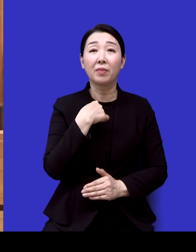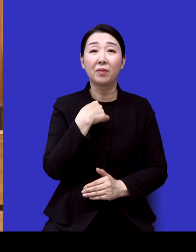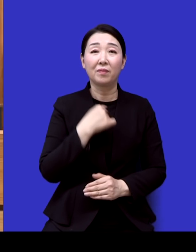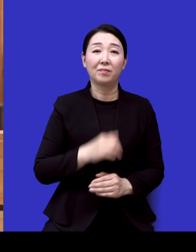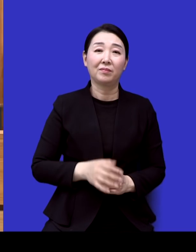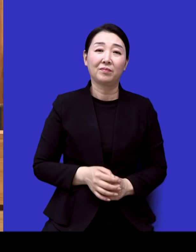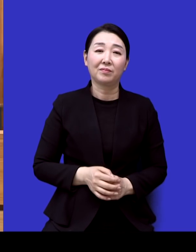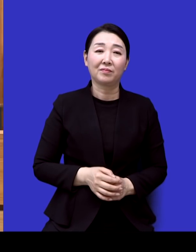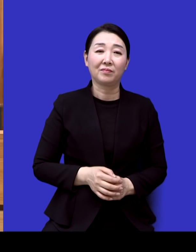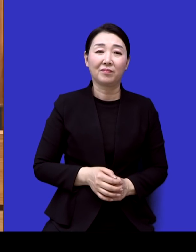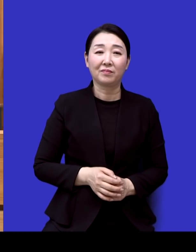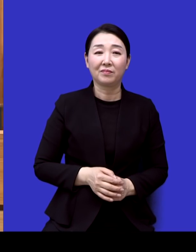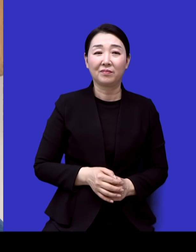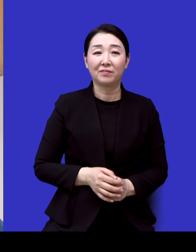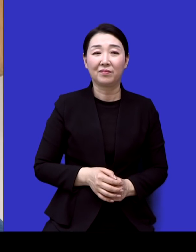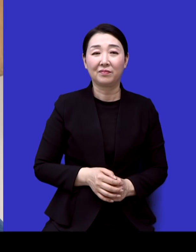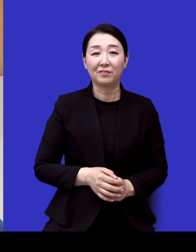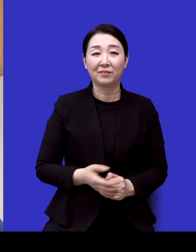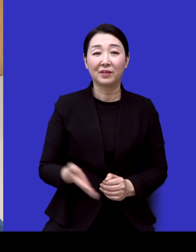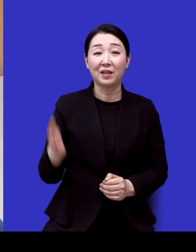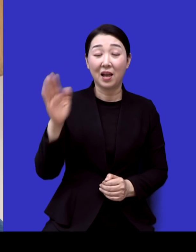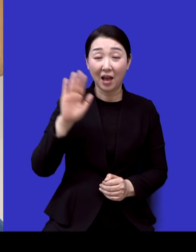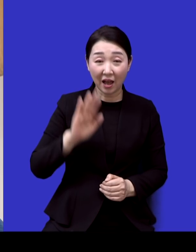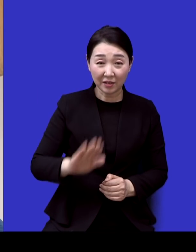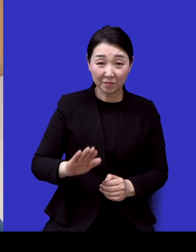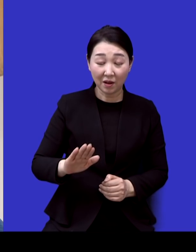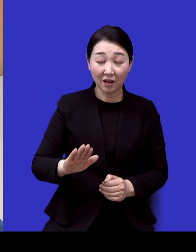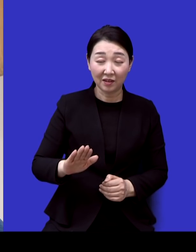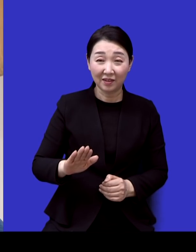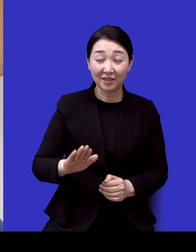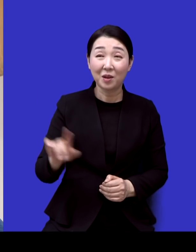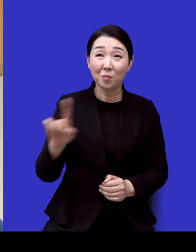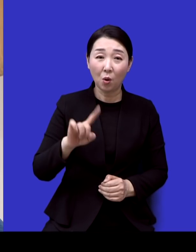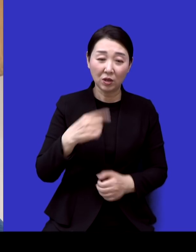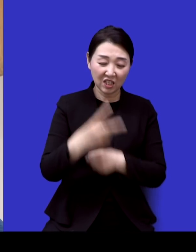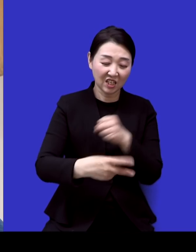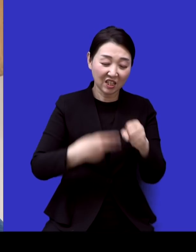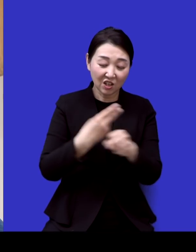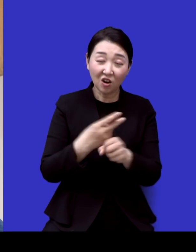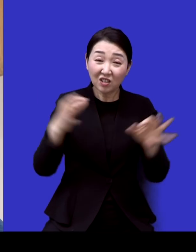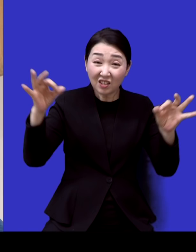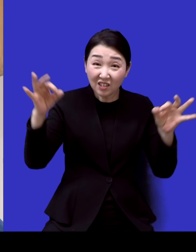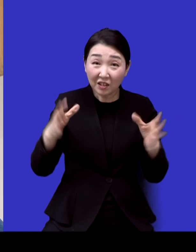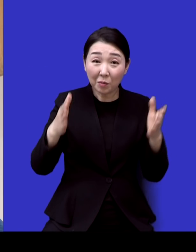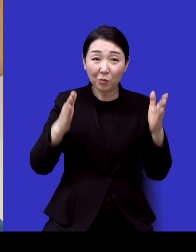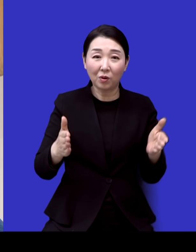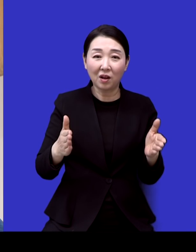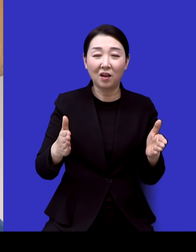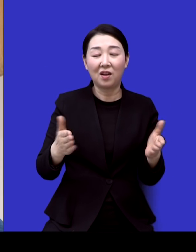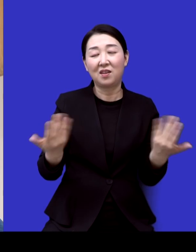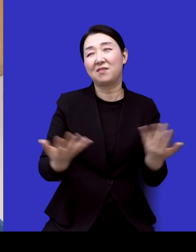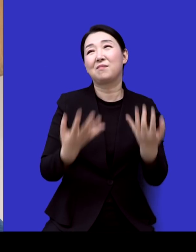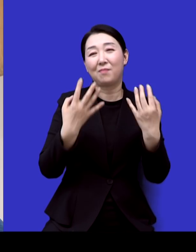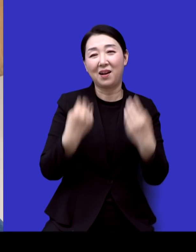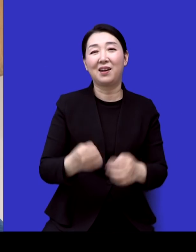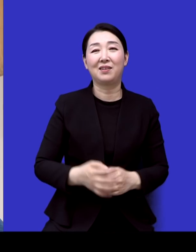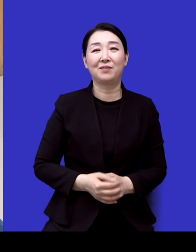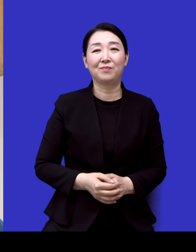네네. 그런데 참 운명적인 게 그 짧은 2년 안에 이제 많은 일들이 있었죠.